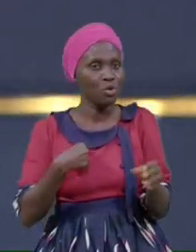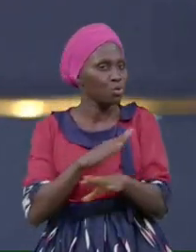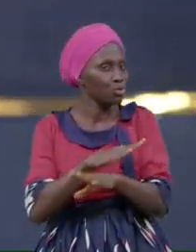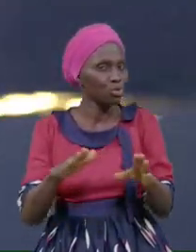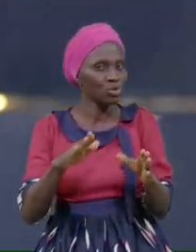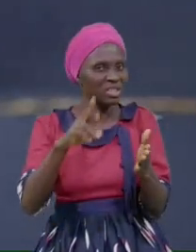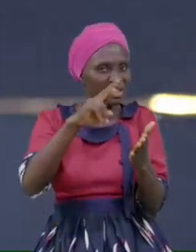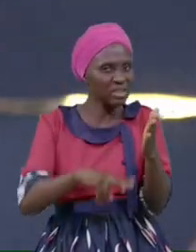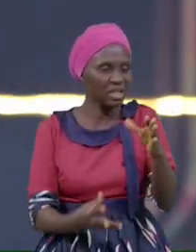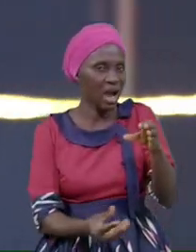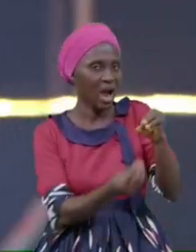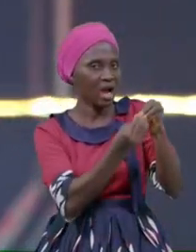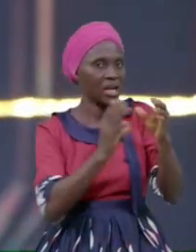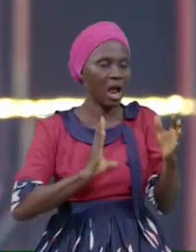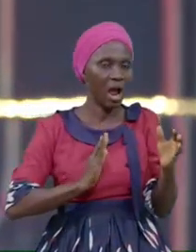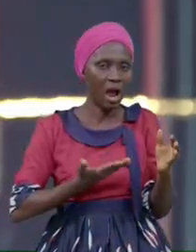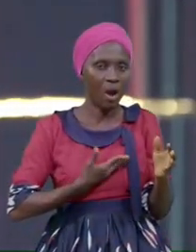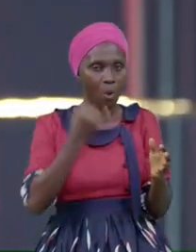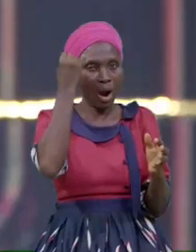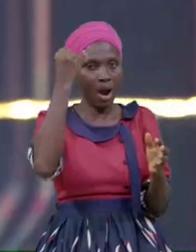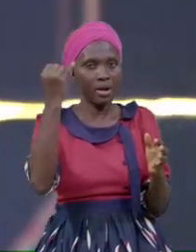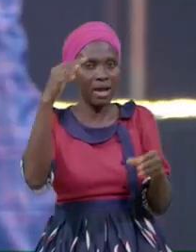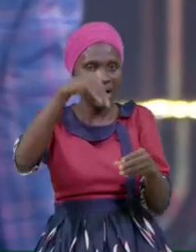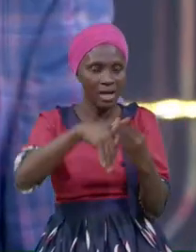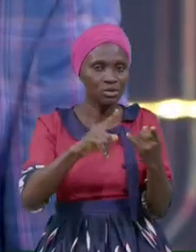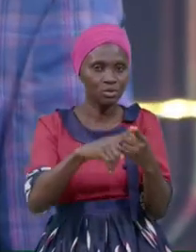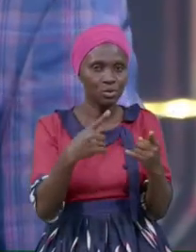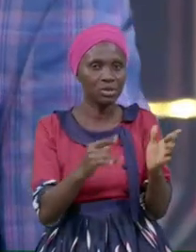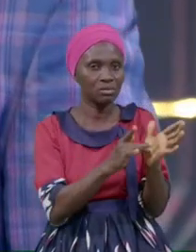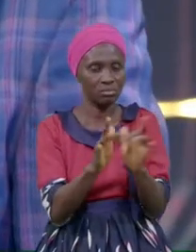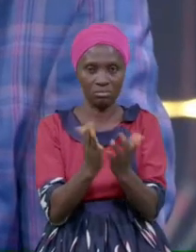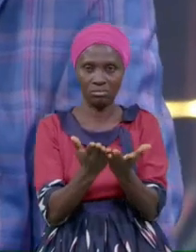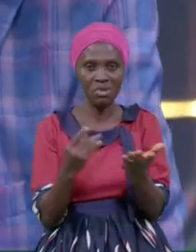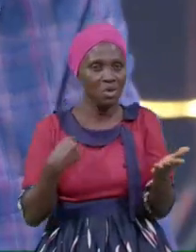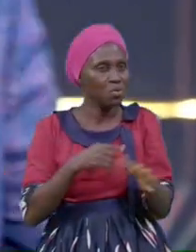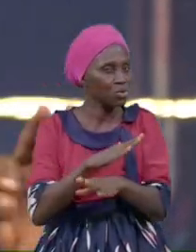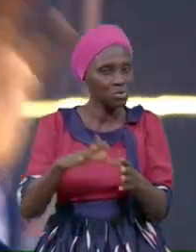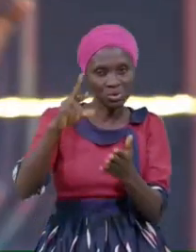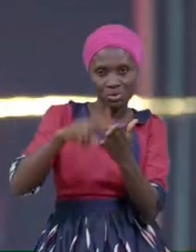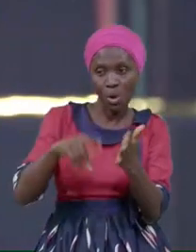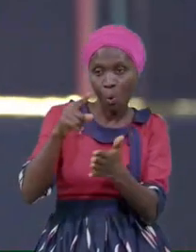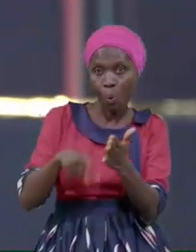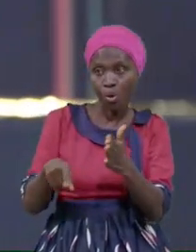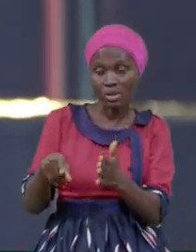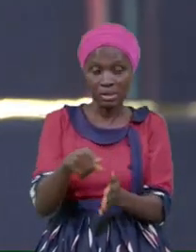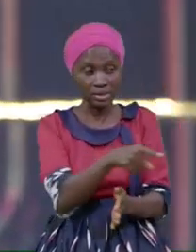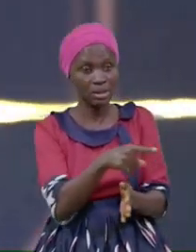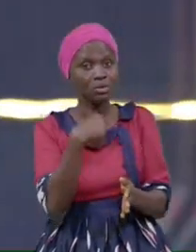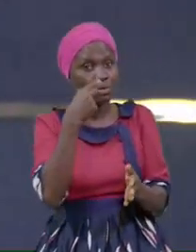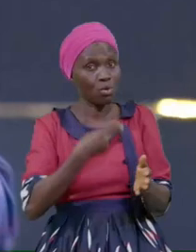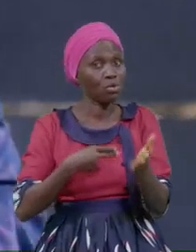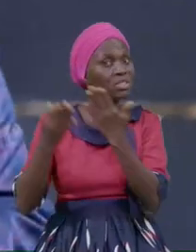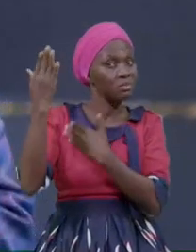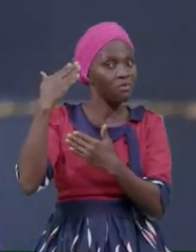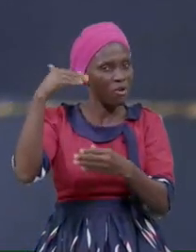idées dans les Écritures. Nous ne lisons pas ce qu'on nous a dit avant dans les